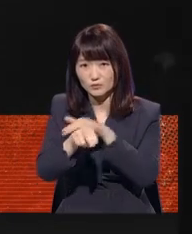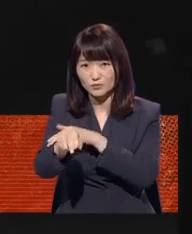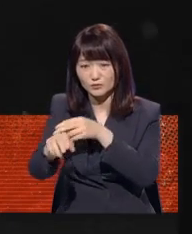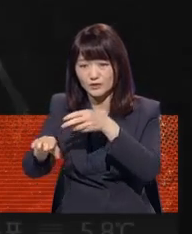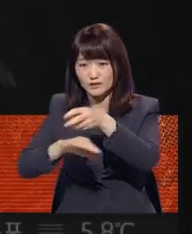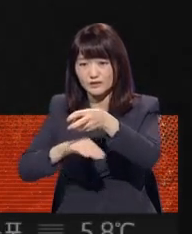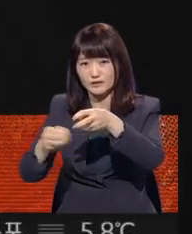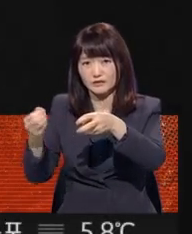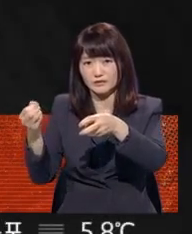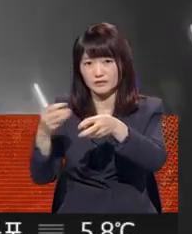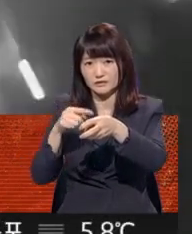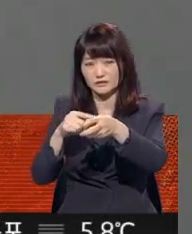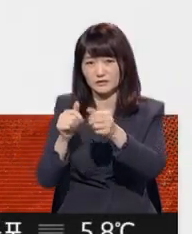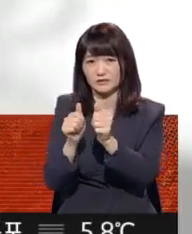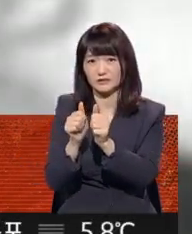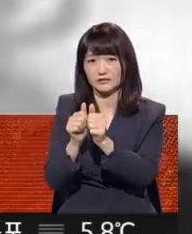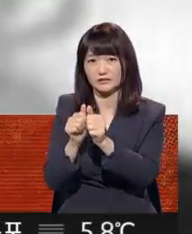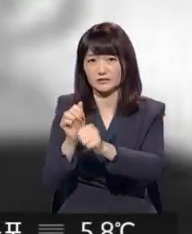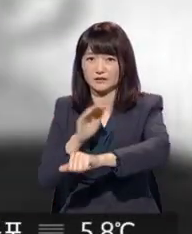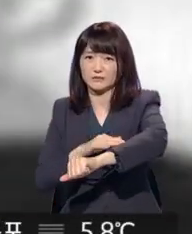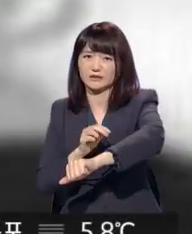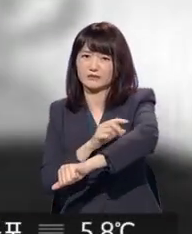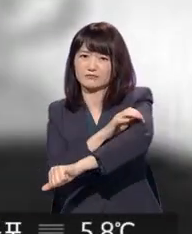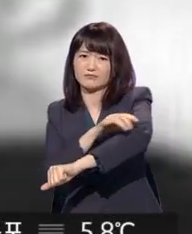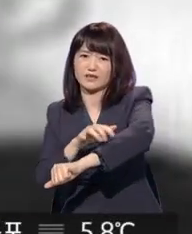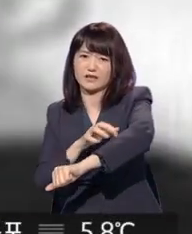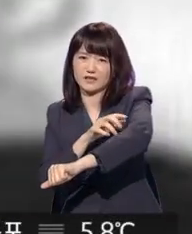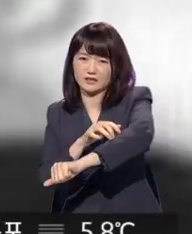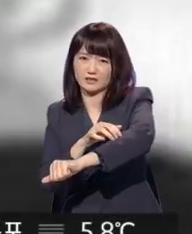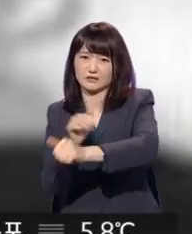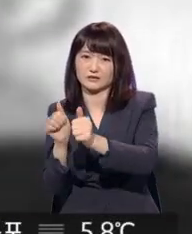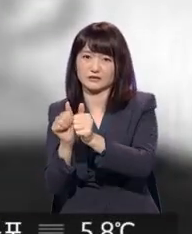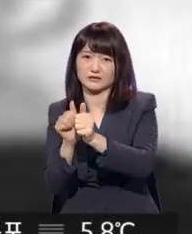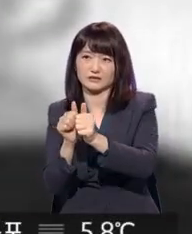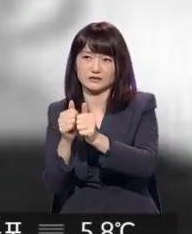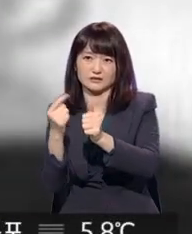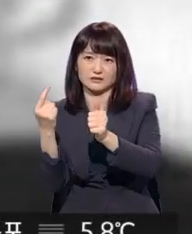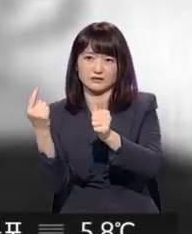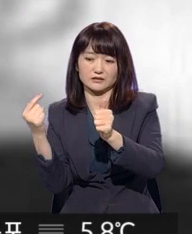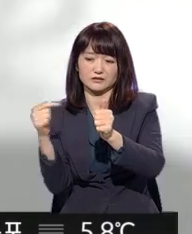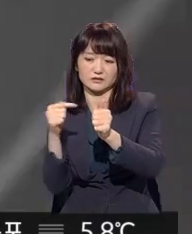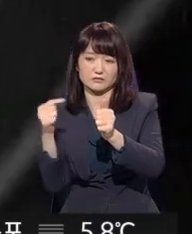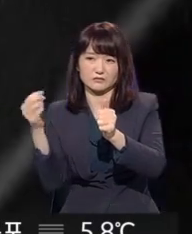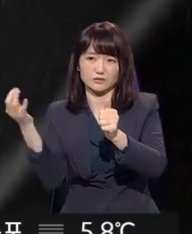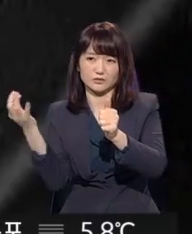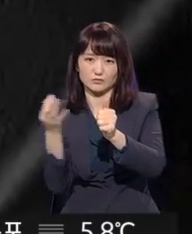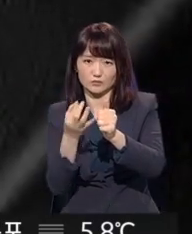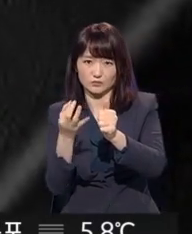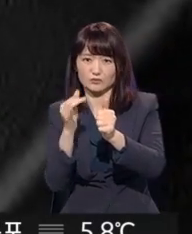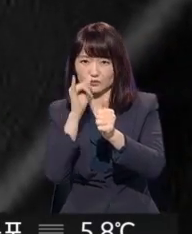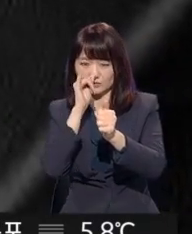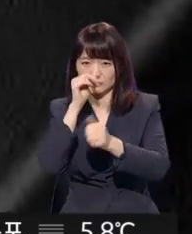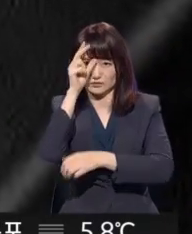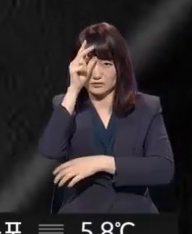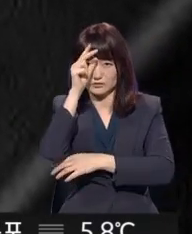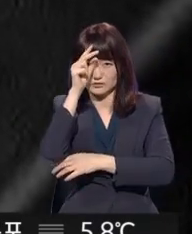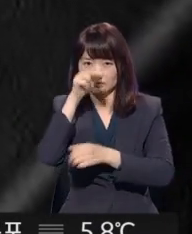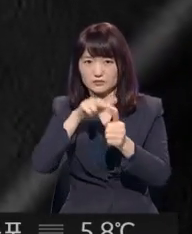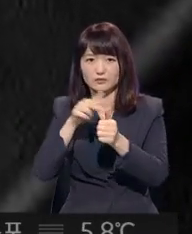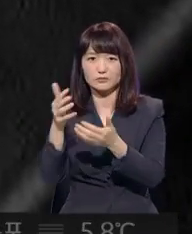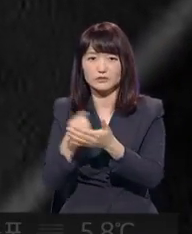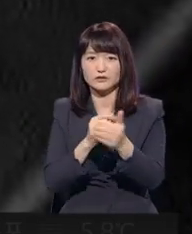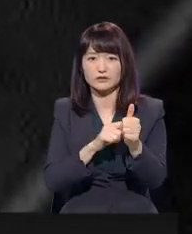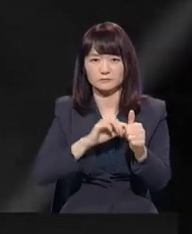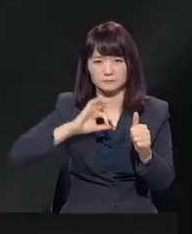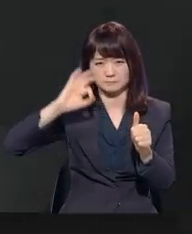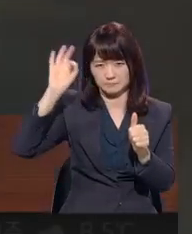찍혔습니다. 이 남성 팔에는 큰 문신이 새겨져 있었고요. 남성 옆모습까지 고스란히 다 담겼습니다. 경찰은 이러한 정보들을 가지고 이